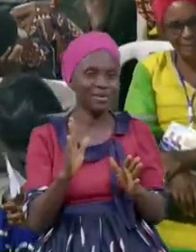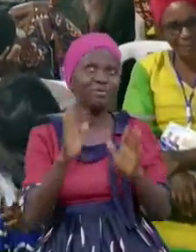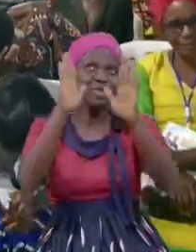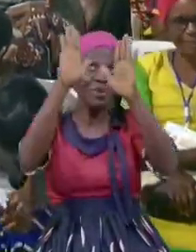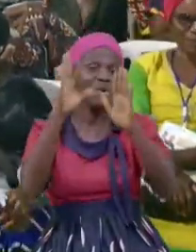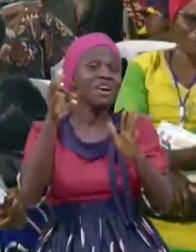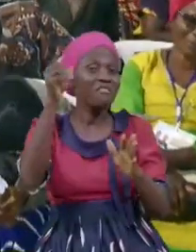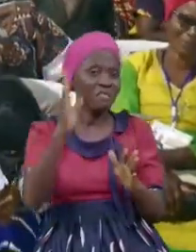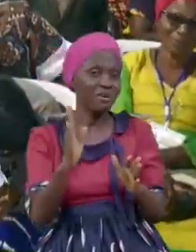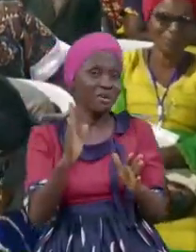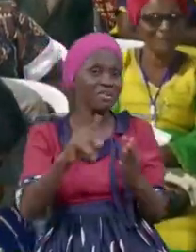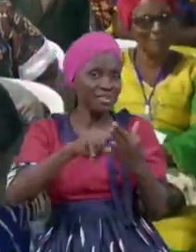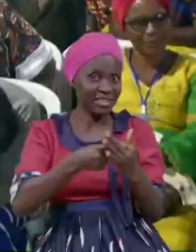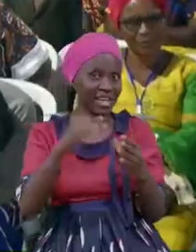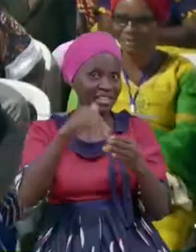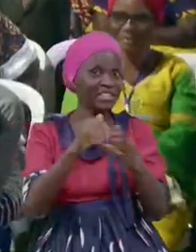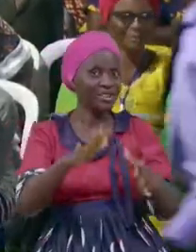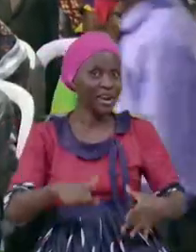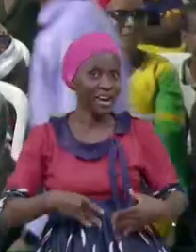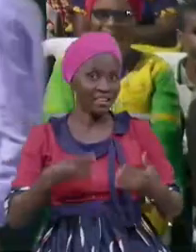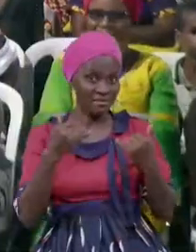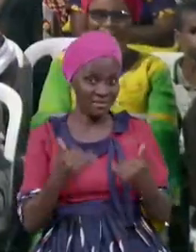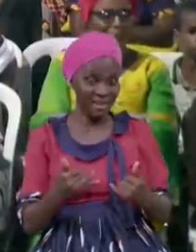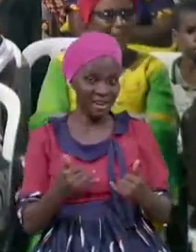Les merveilles qui commencent ne vont jamais cesser.